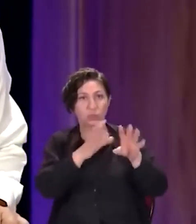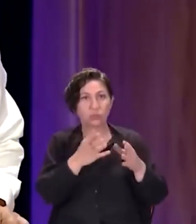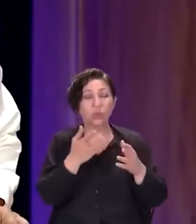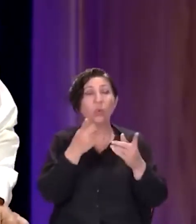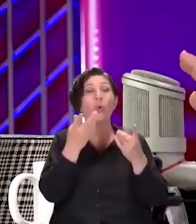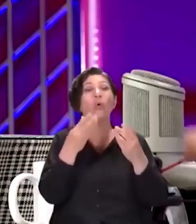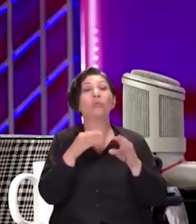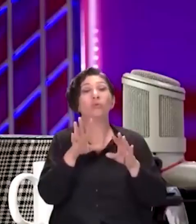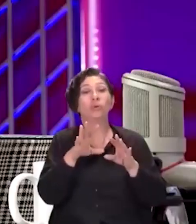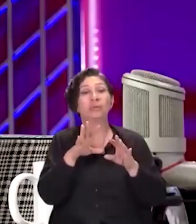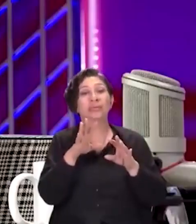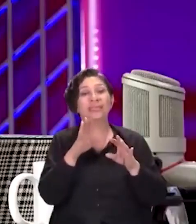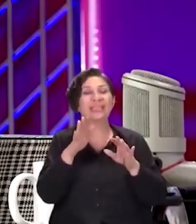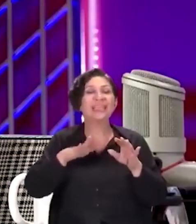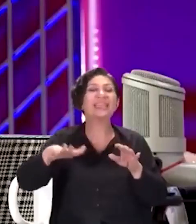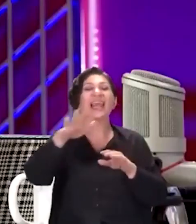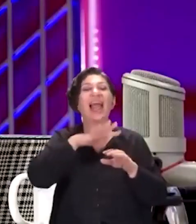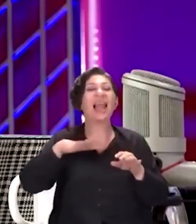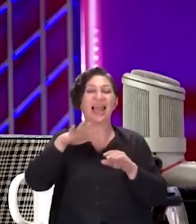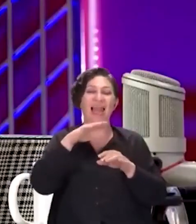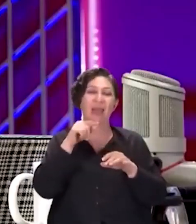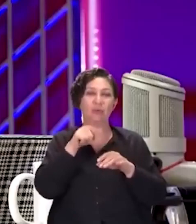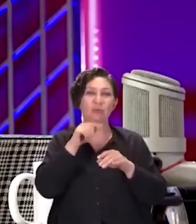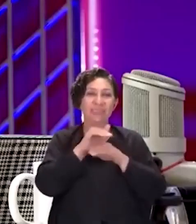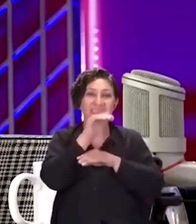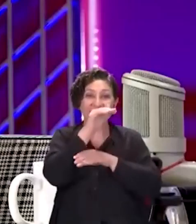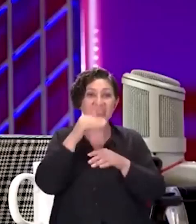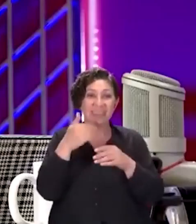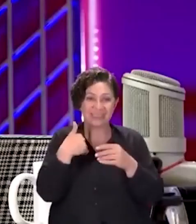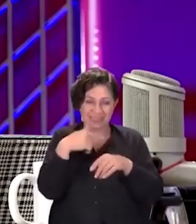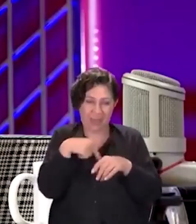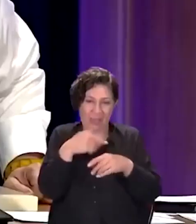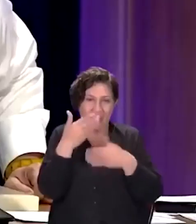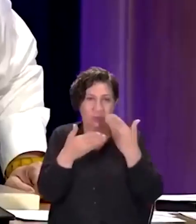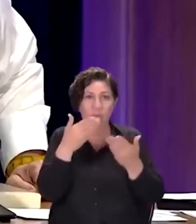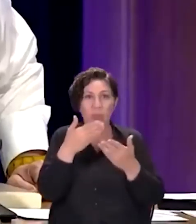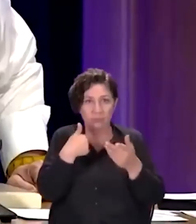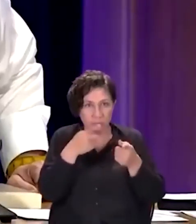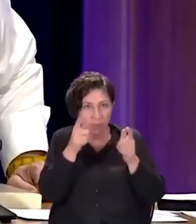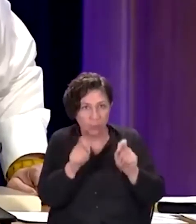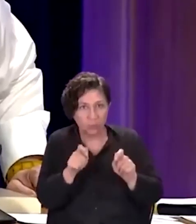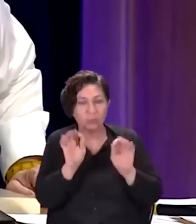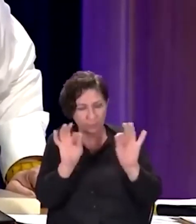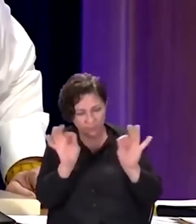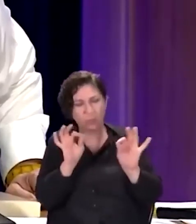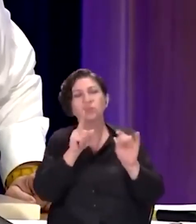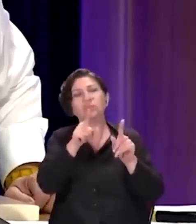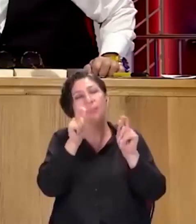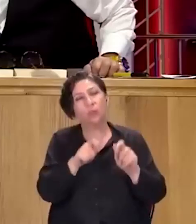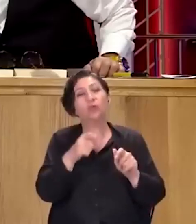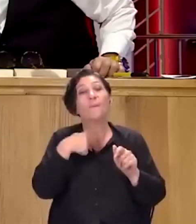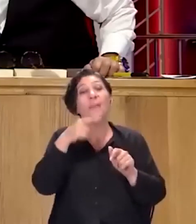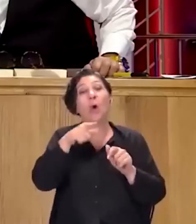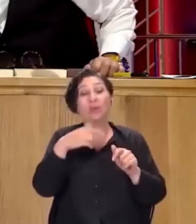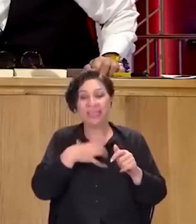yahu. Olmuyor muydu? Yok hayır. Yani genel o zamanki nasıl hayat dakika, şartlarımı anlatıyorum. Evet ha, tabii. Hayır yani... ama biz bunu yapıyorduk tabii, değil mi? Tabii tabii yapıyor, siz yapıyordunuz.